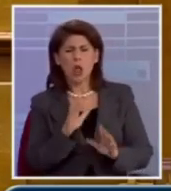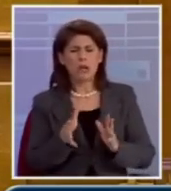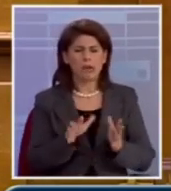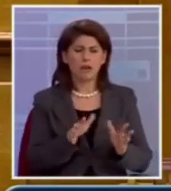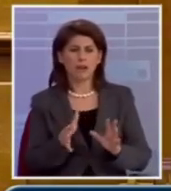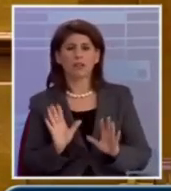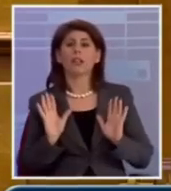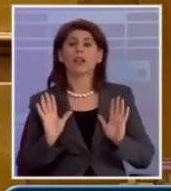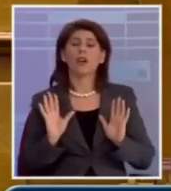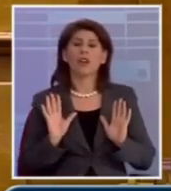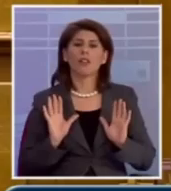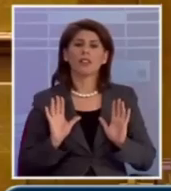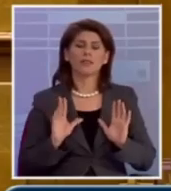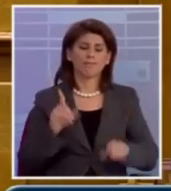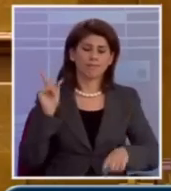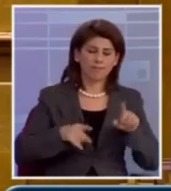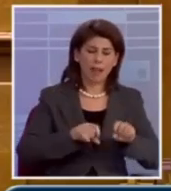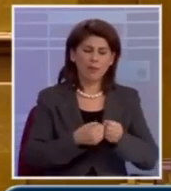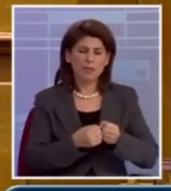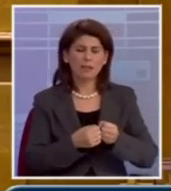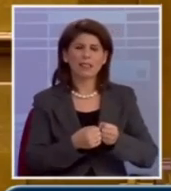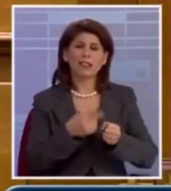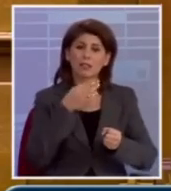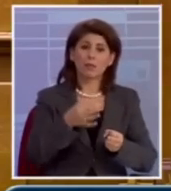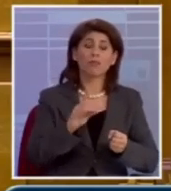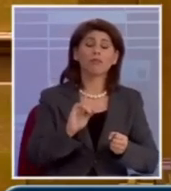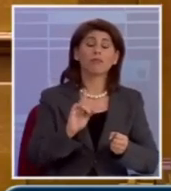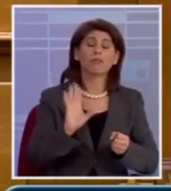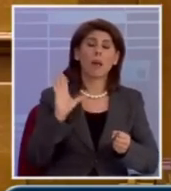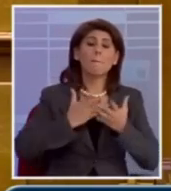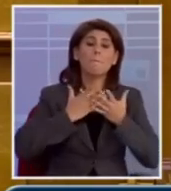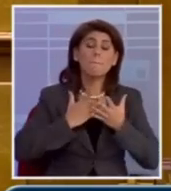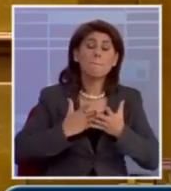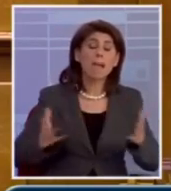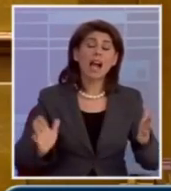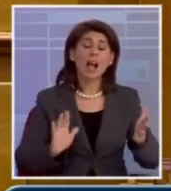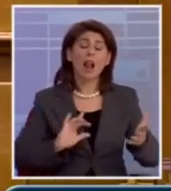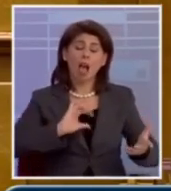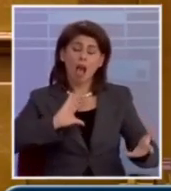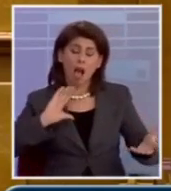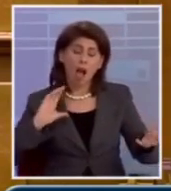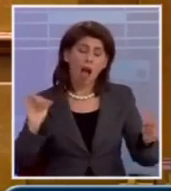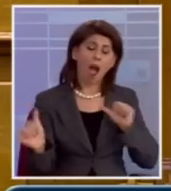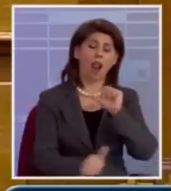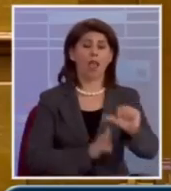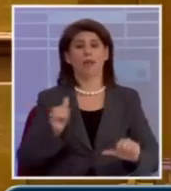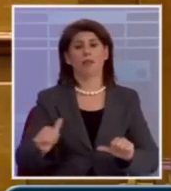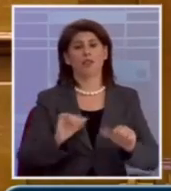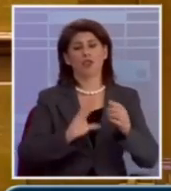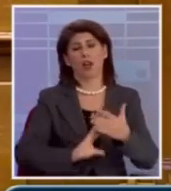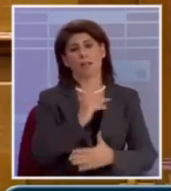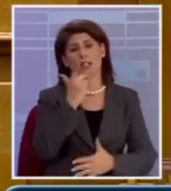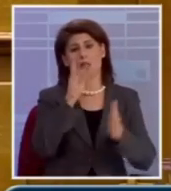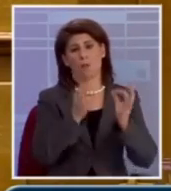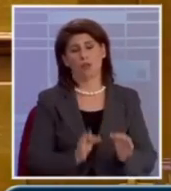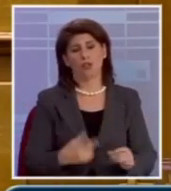όχι αποσπασματικές διατυπώσεις, μιλάμε για μια μεγάλη μεταστροφή στο αναπτυξιακό μοντέλο της χώρας. Και